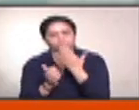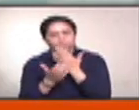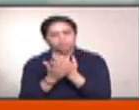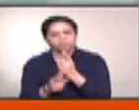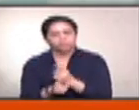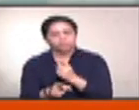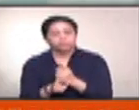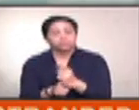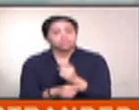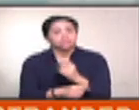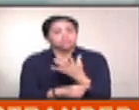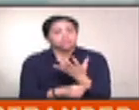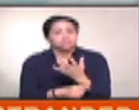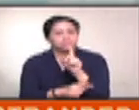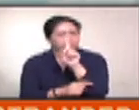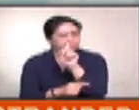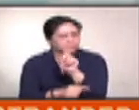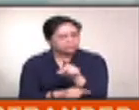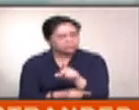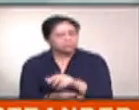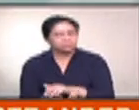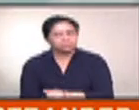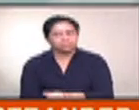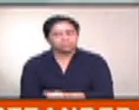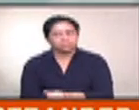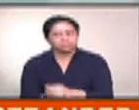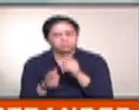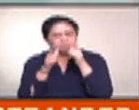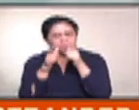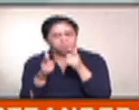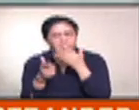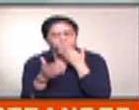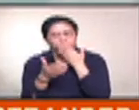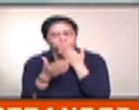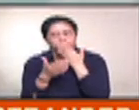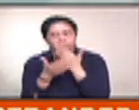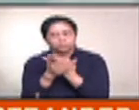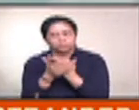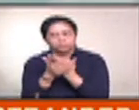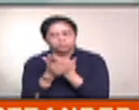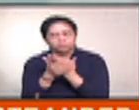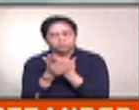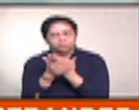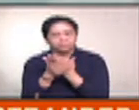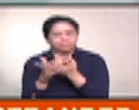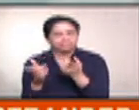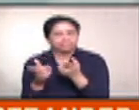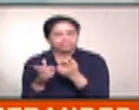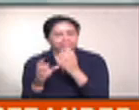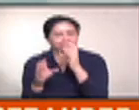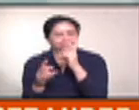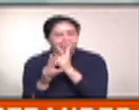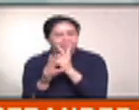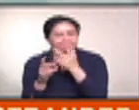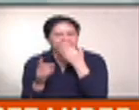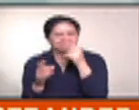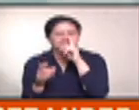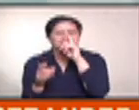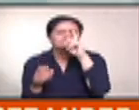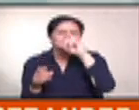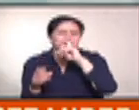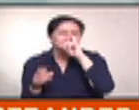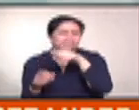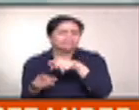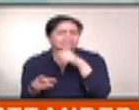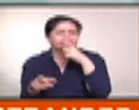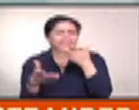nga po yan kung ganun. Matanong ko lamang po, mukhang maganda atang katayan yung costa na yan, at timbangin na lang natin. Mahal ngayon